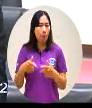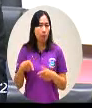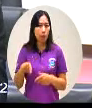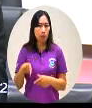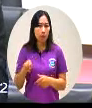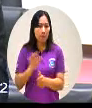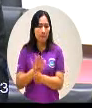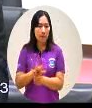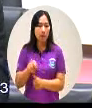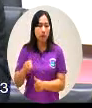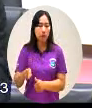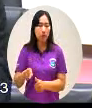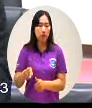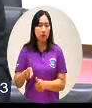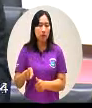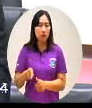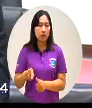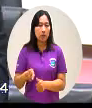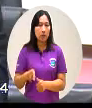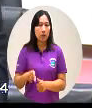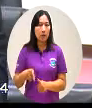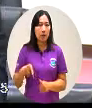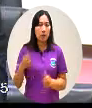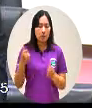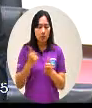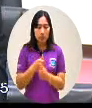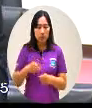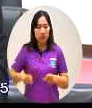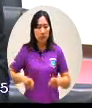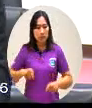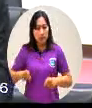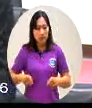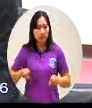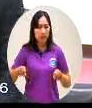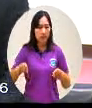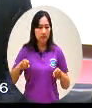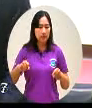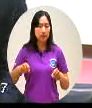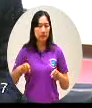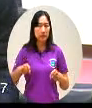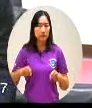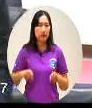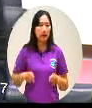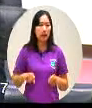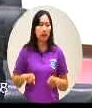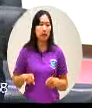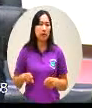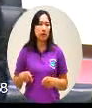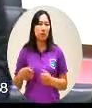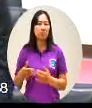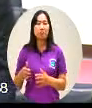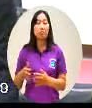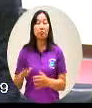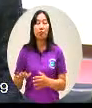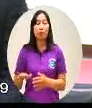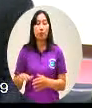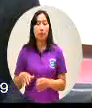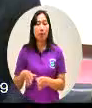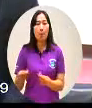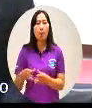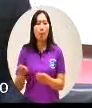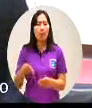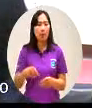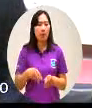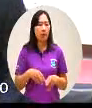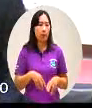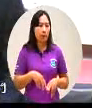机车吼。哦，啊来，包括这个登革热的疫情吼，买当借这种热带会当哦来，或者是咧